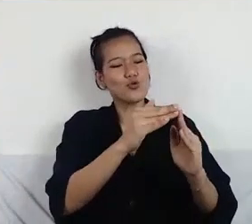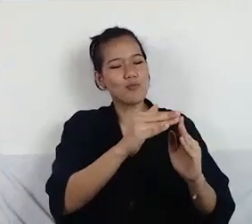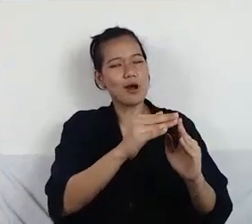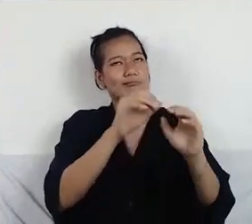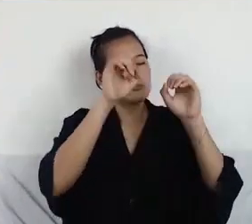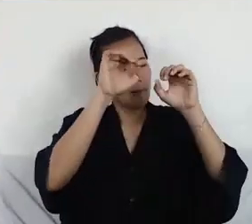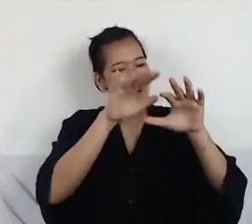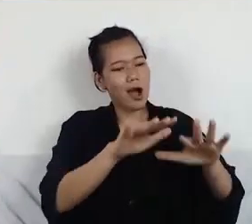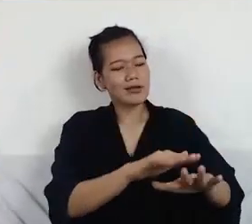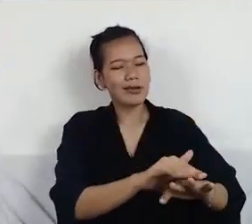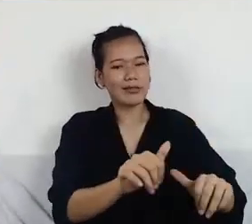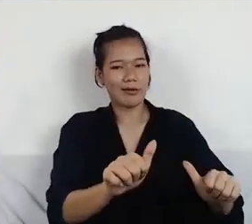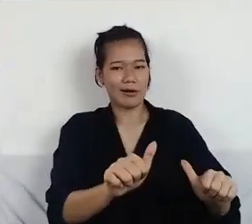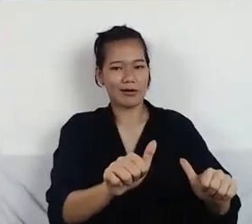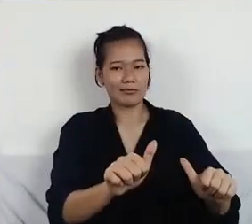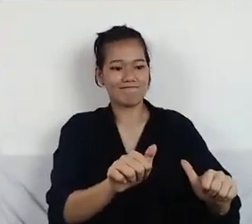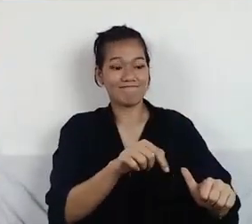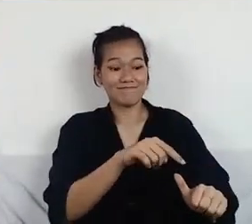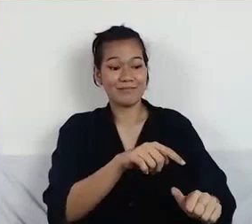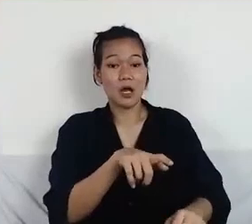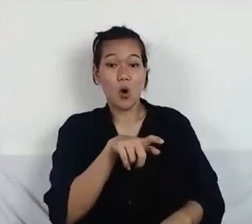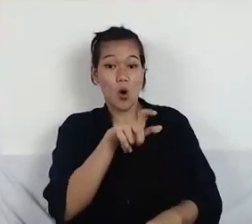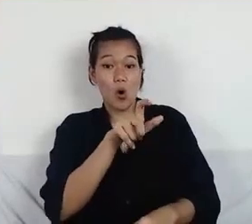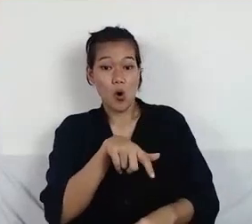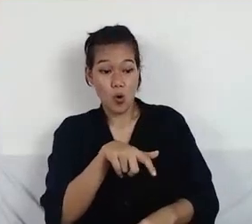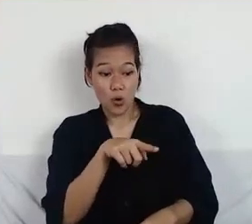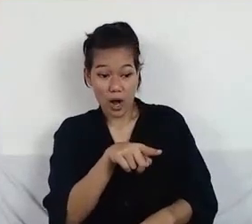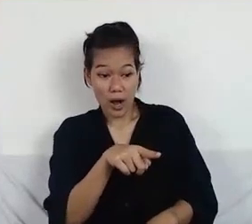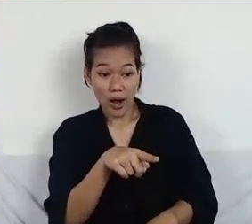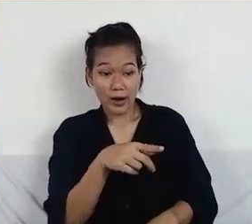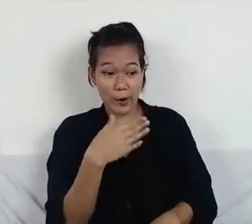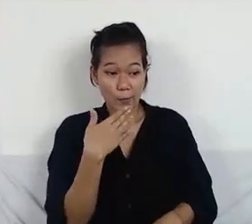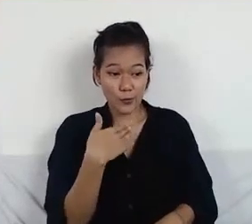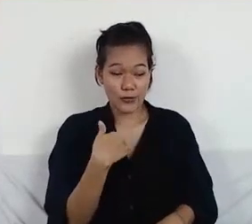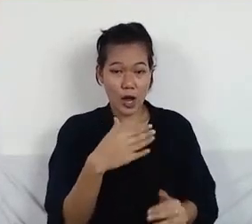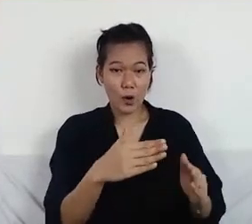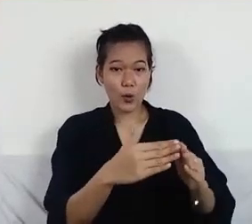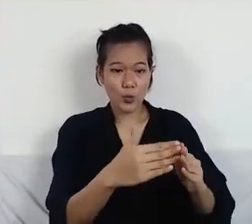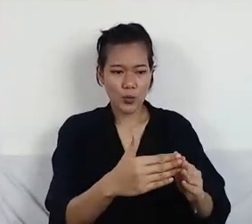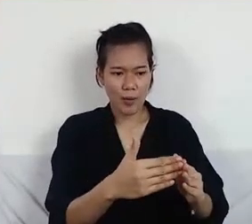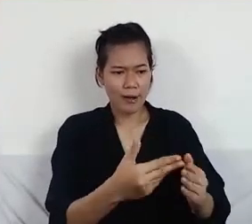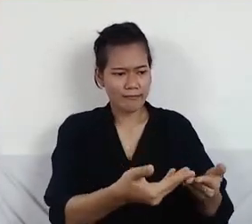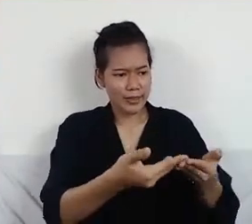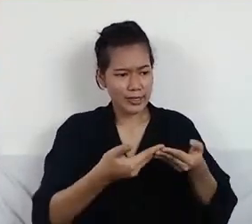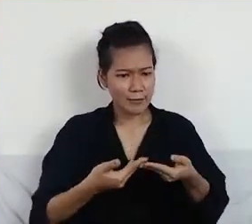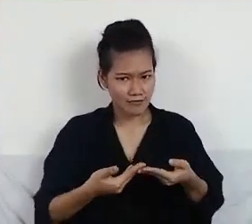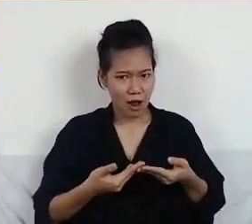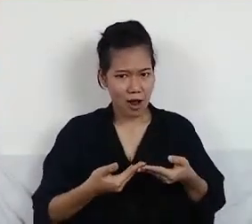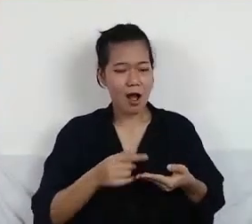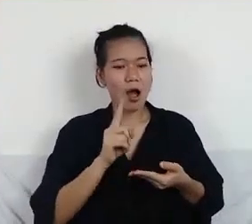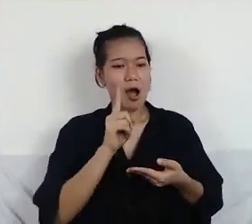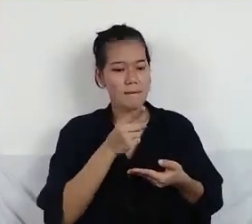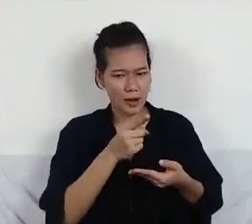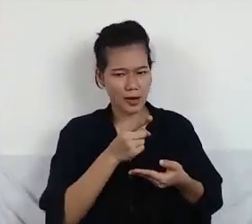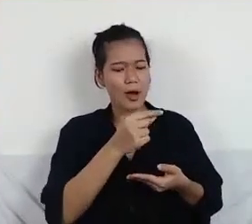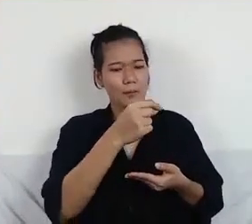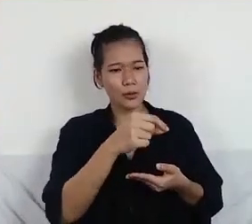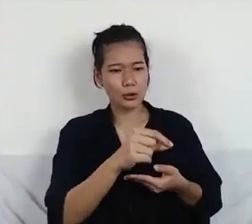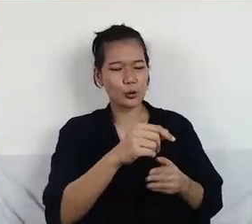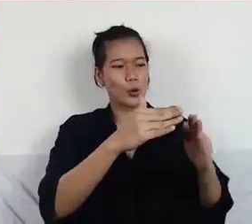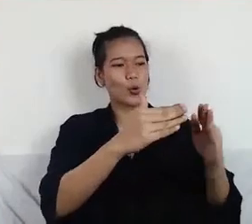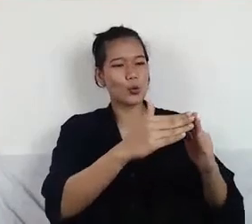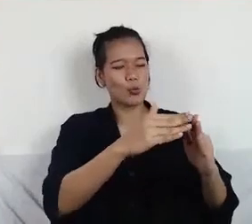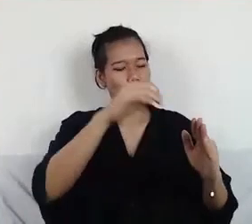ini. Dan jikalau di situ ada orang yang layak menerima damai sejahtera, maka salammu itu akan